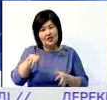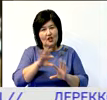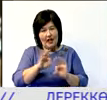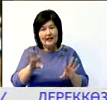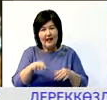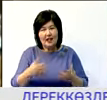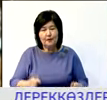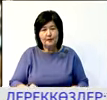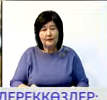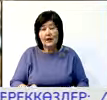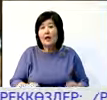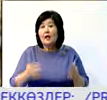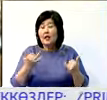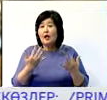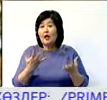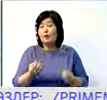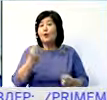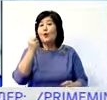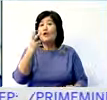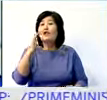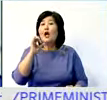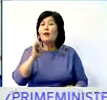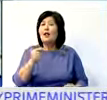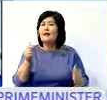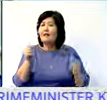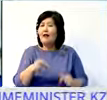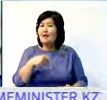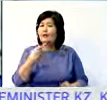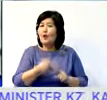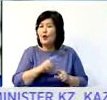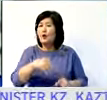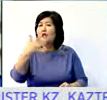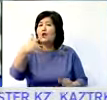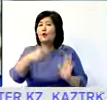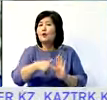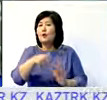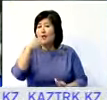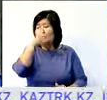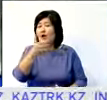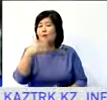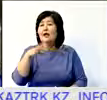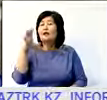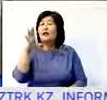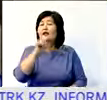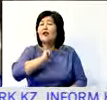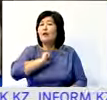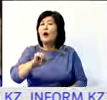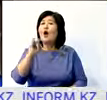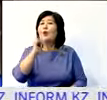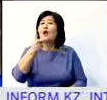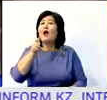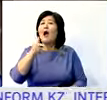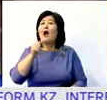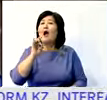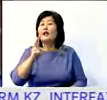тарқатады. Дәл бүгін 12-ші сәуір күні дәлірек айтсақ осыдан 57 жыл бұрын Кеңес одағының батыр Юрий